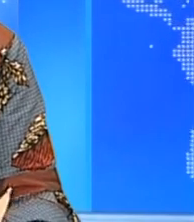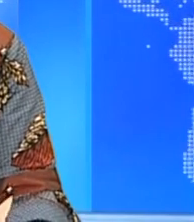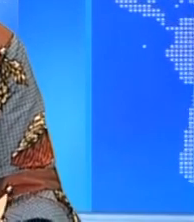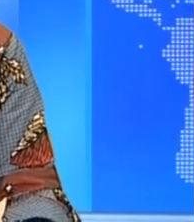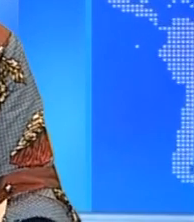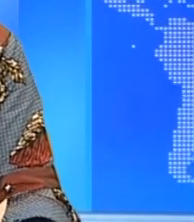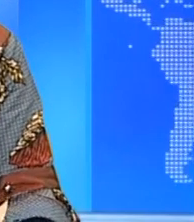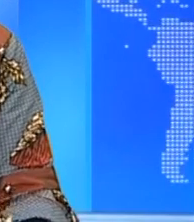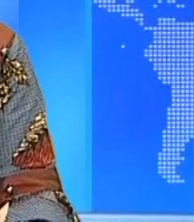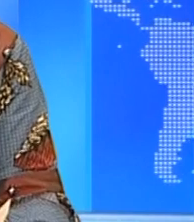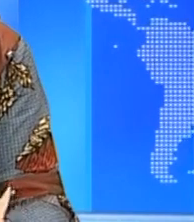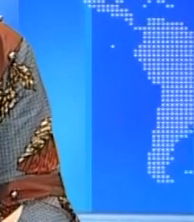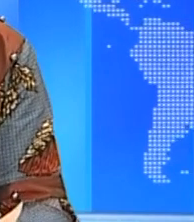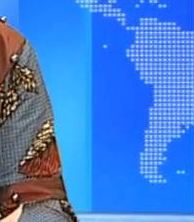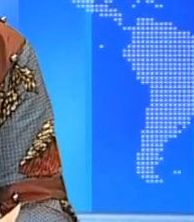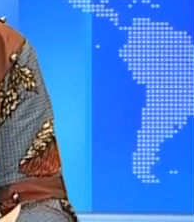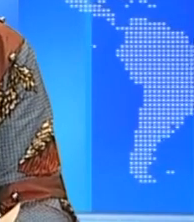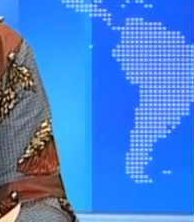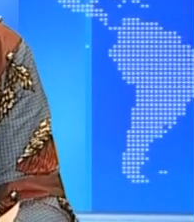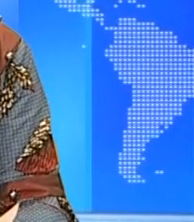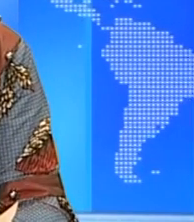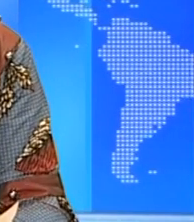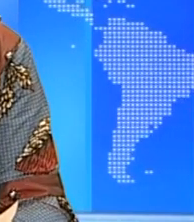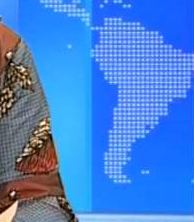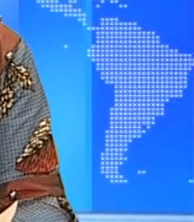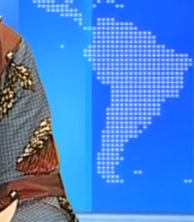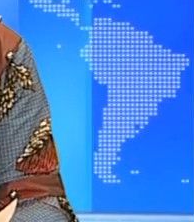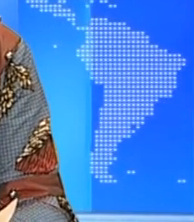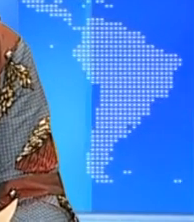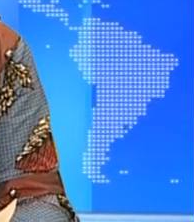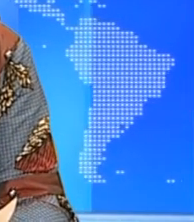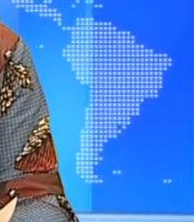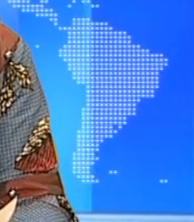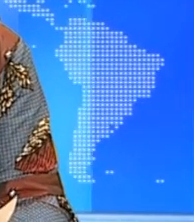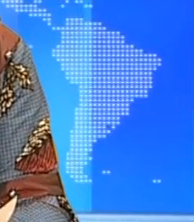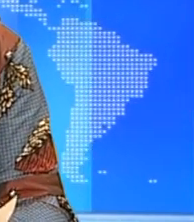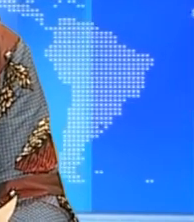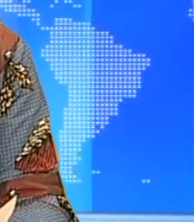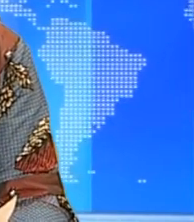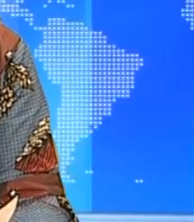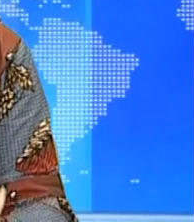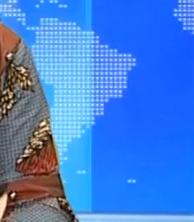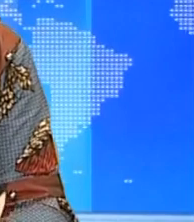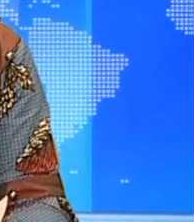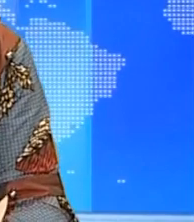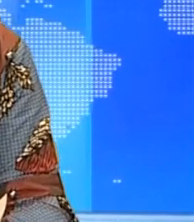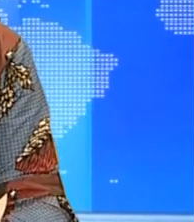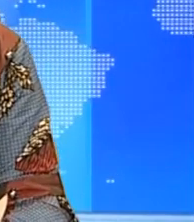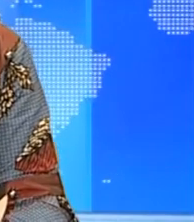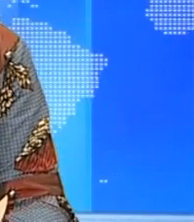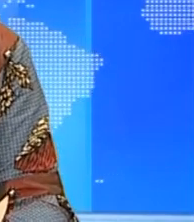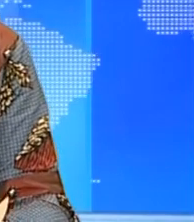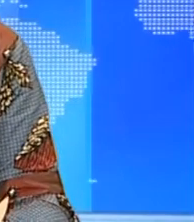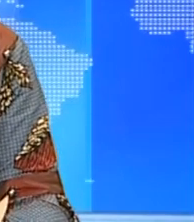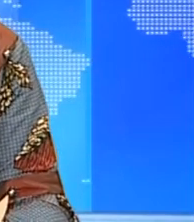donc utopique, fait à Kinshasa le 16 août 2021 pour le service de communication de